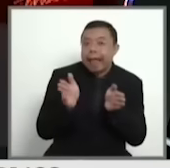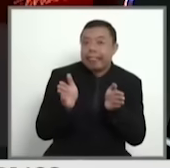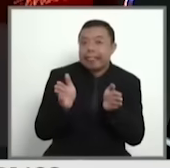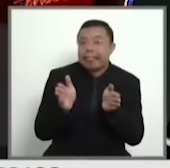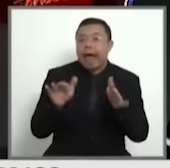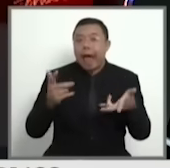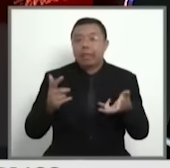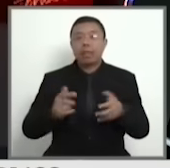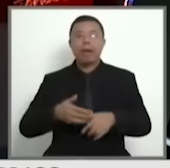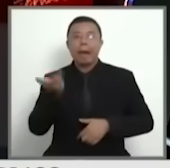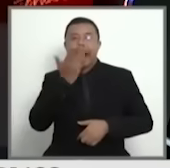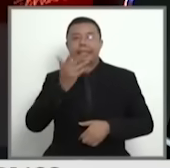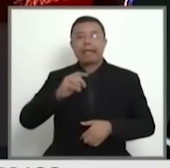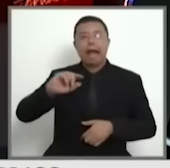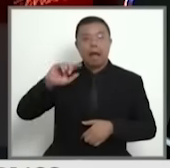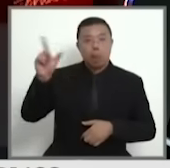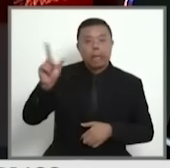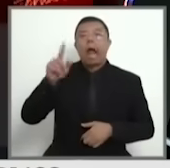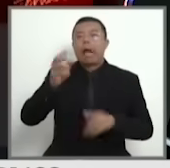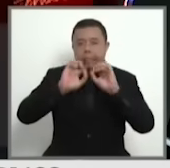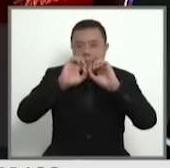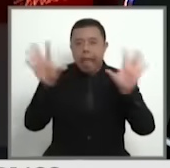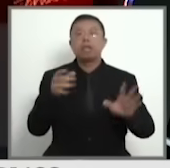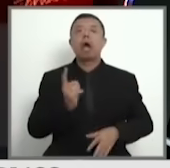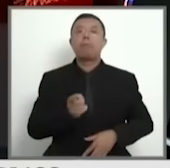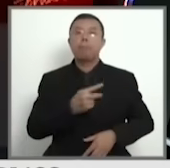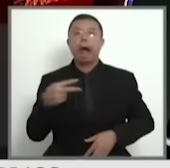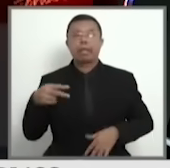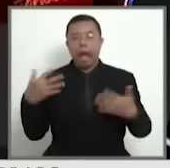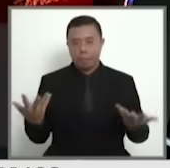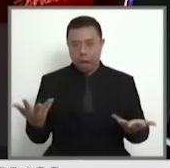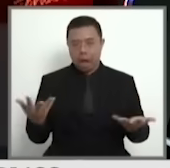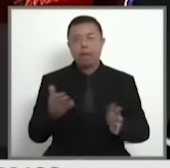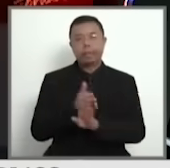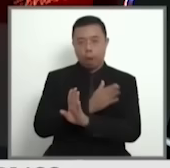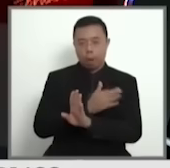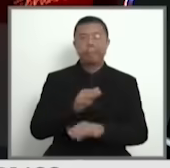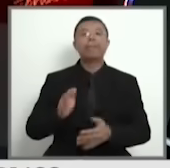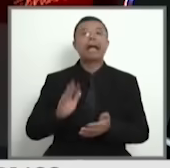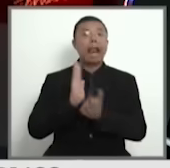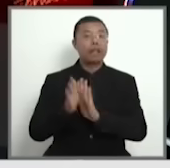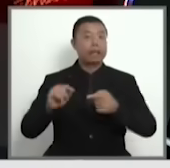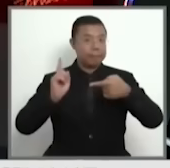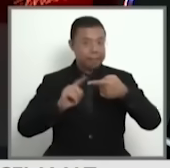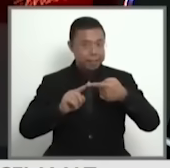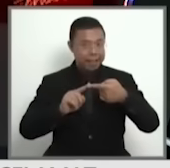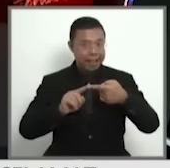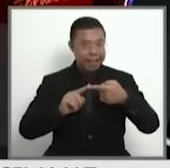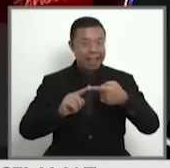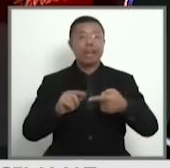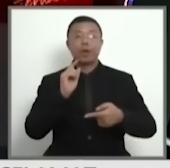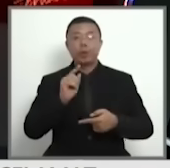terminologi asing harus dijelaskan terlebih dahulu baik langsung saja kesempatan pertama